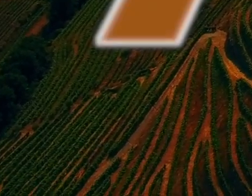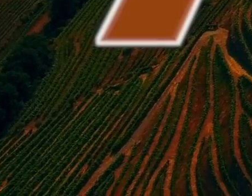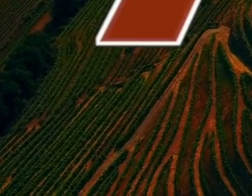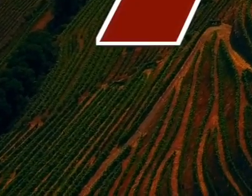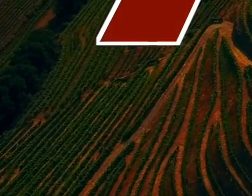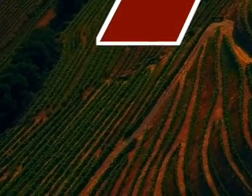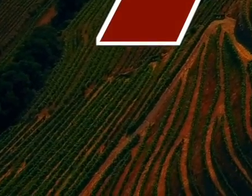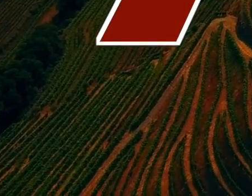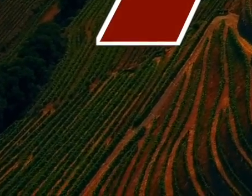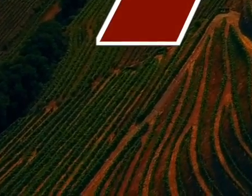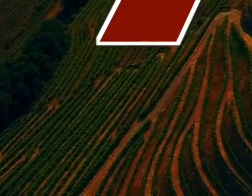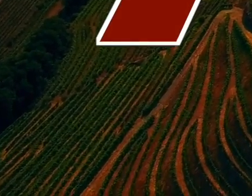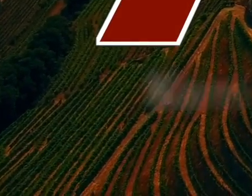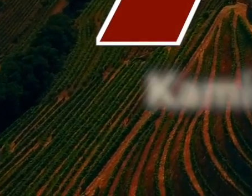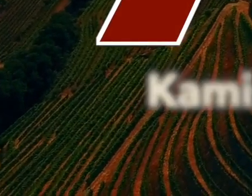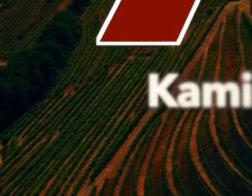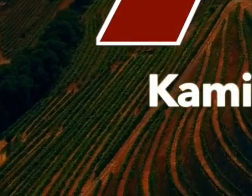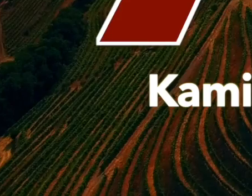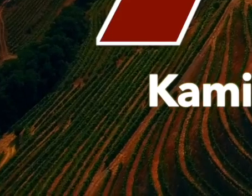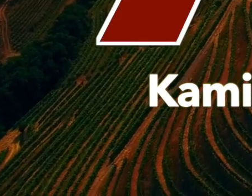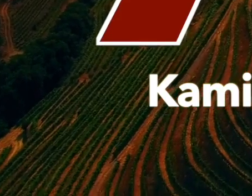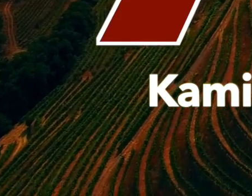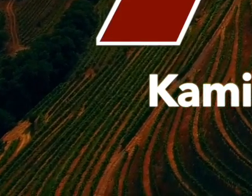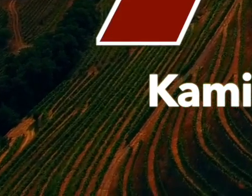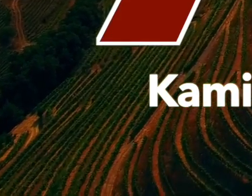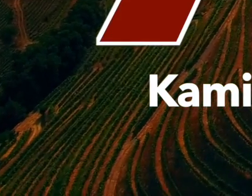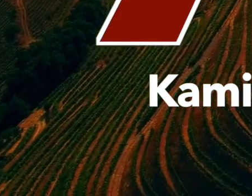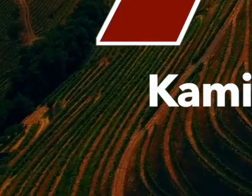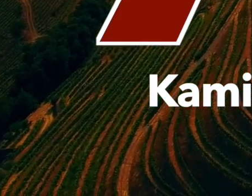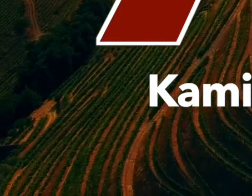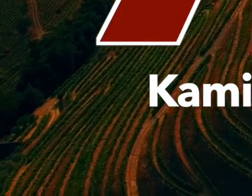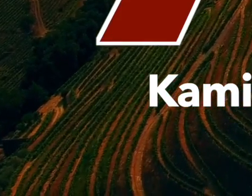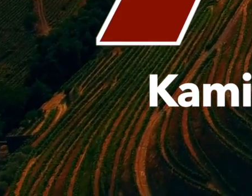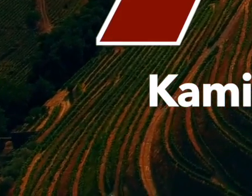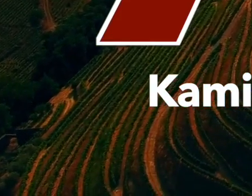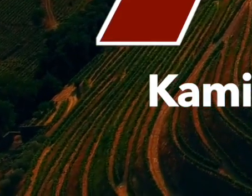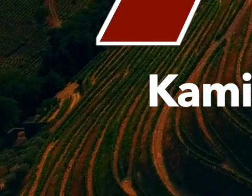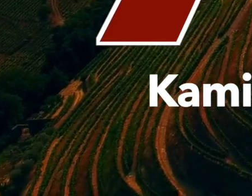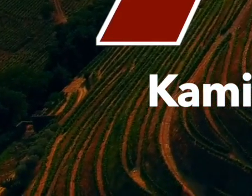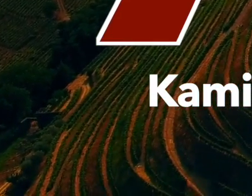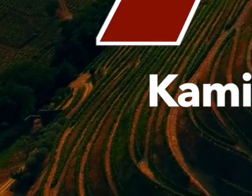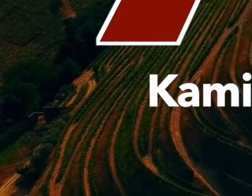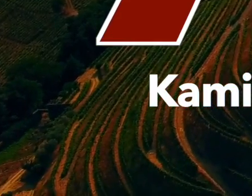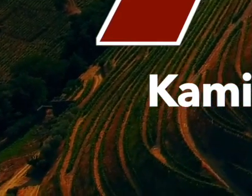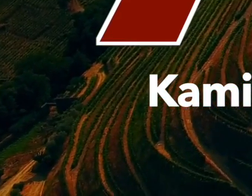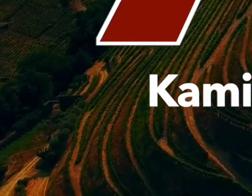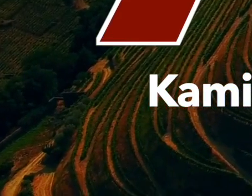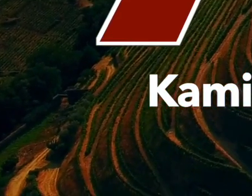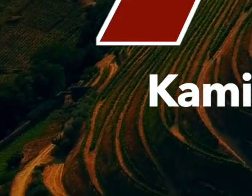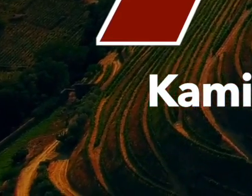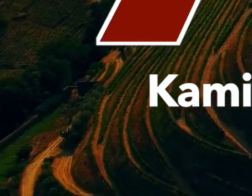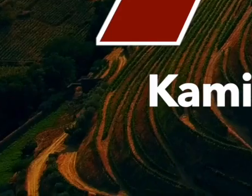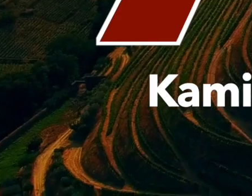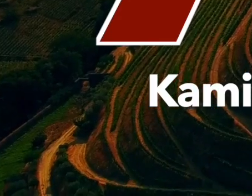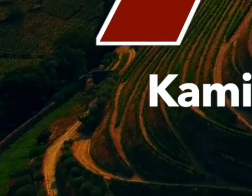7 Mil Perjalanan. Pada hari Kamis 29 April 2021, pukul 18.30 waktu Indonesia